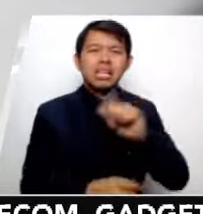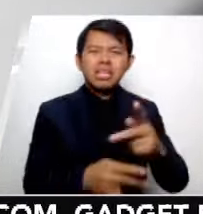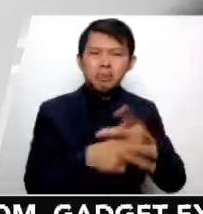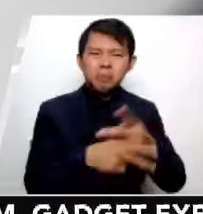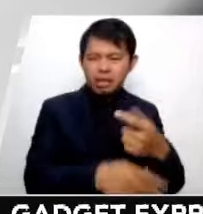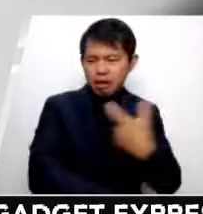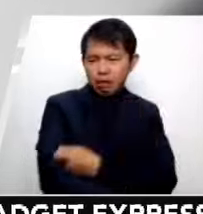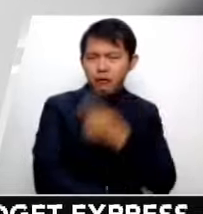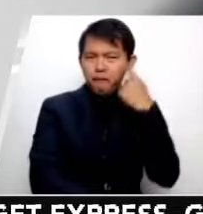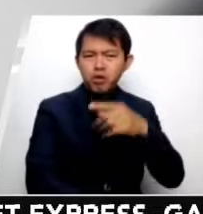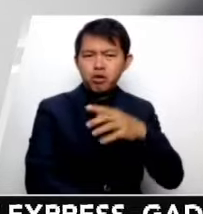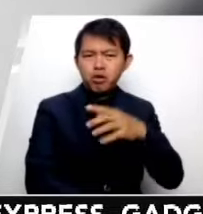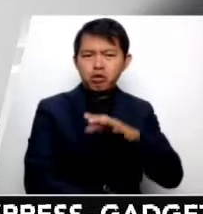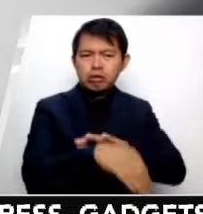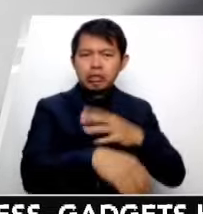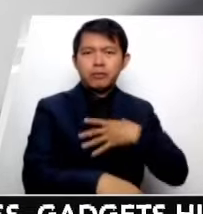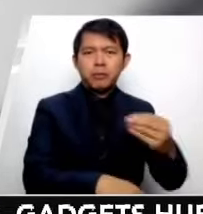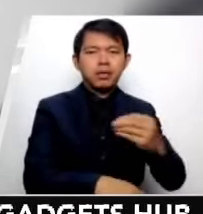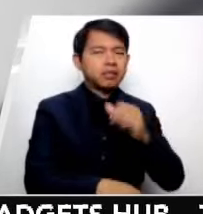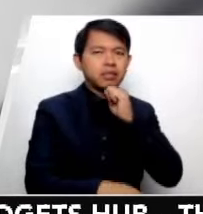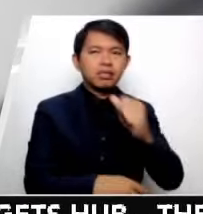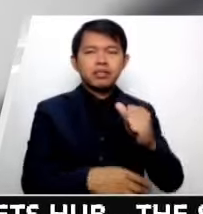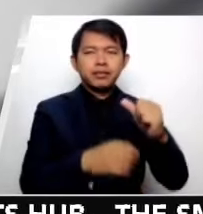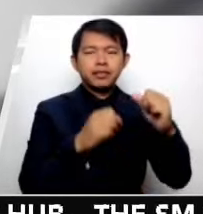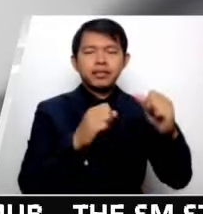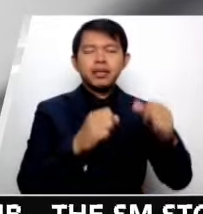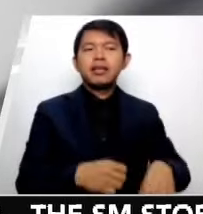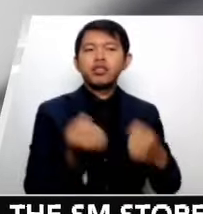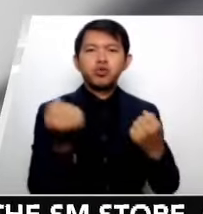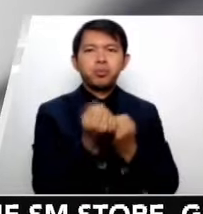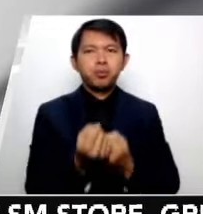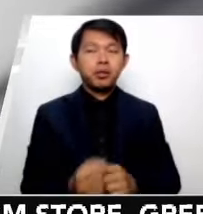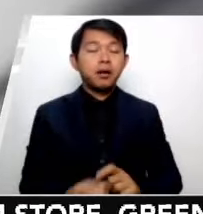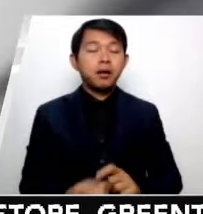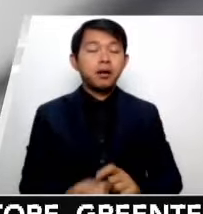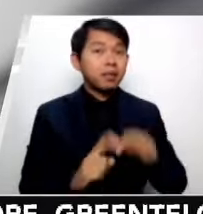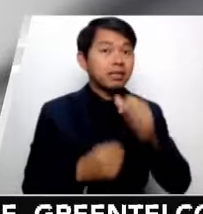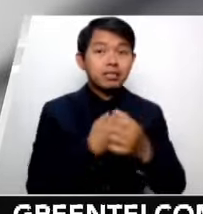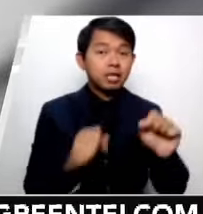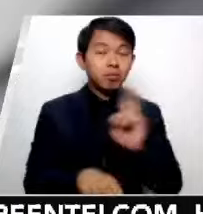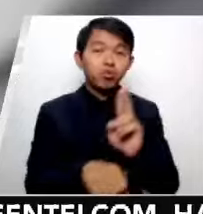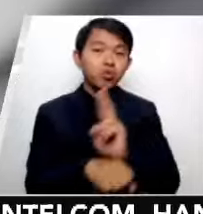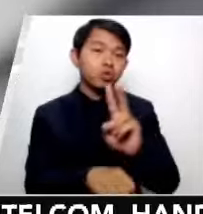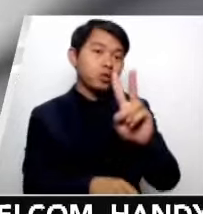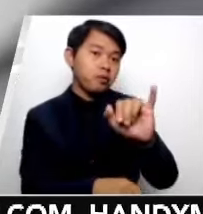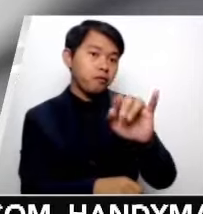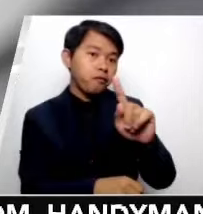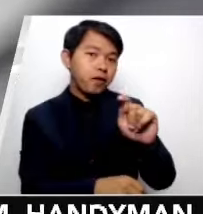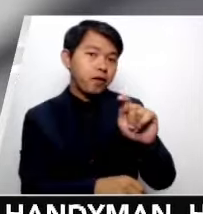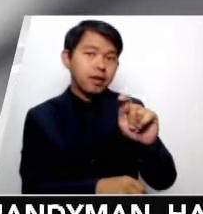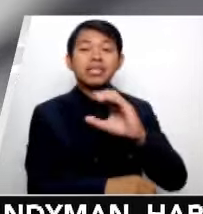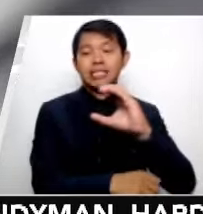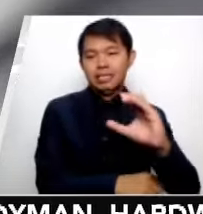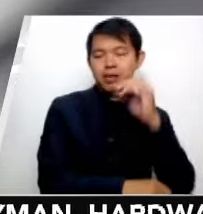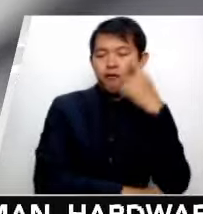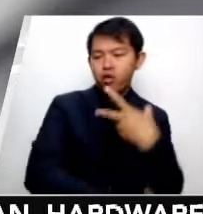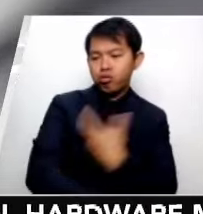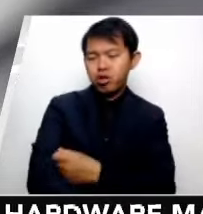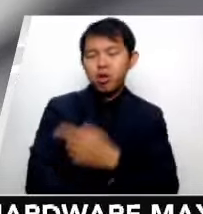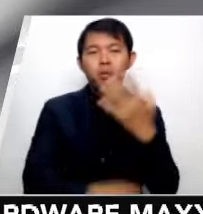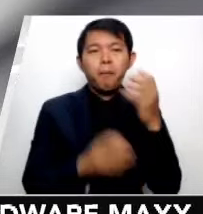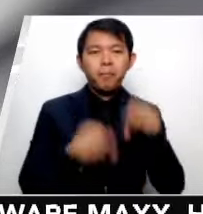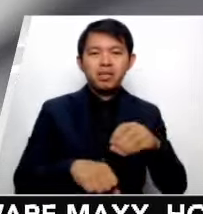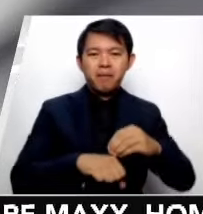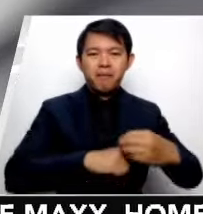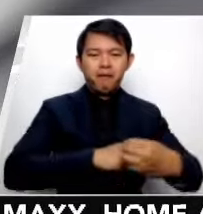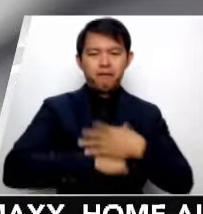Batay rin sa FDA advisory, hindi ligtas ang paggamit ng vitamin C injection dahil pwede itong magdulot ng pagkabuo ng kidney stones